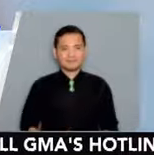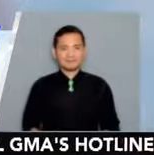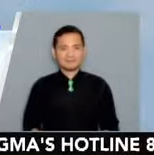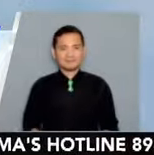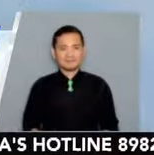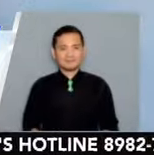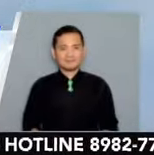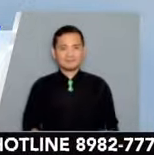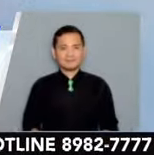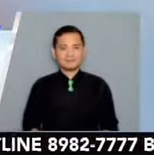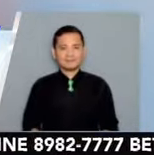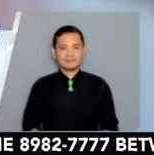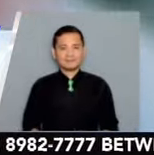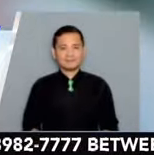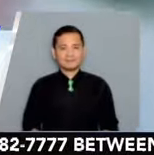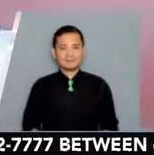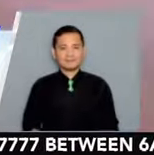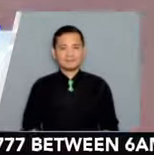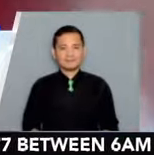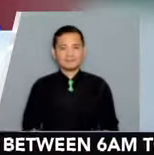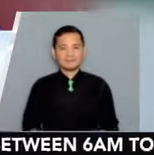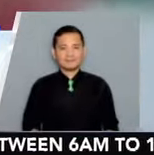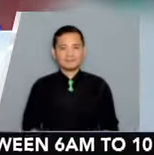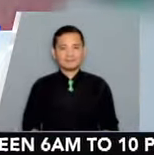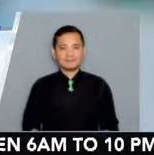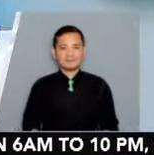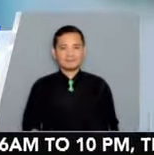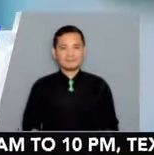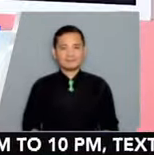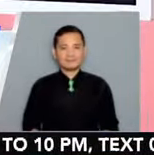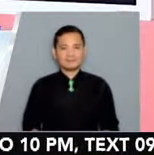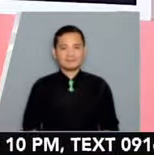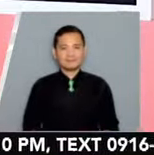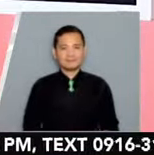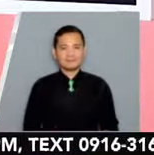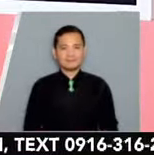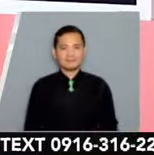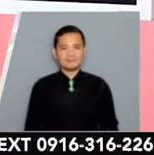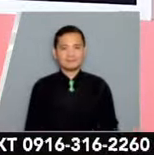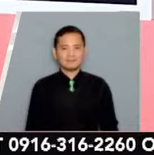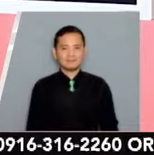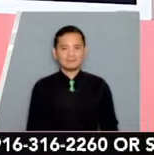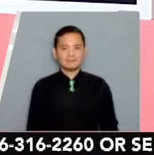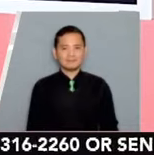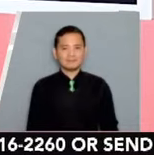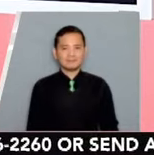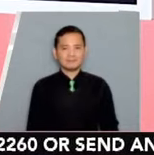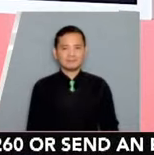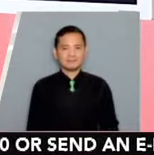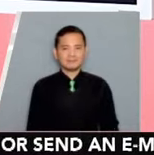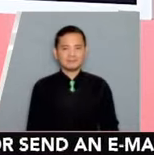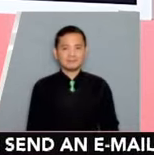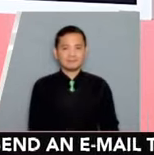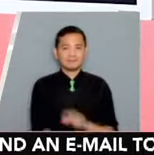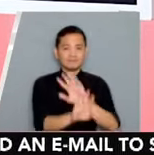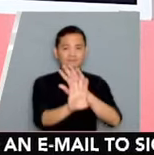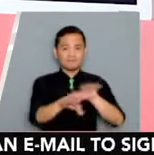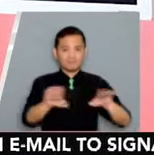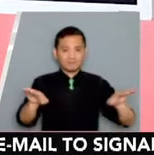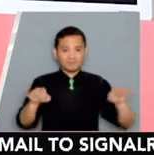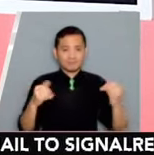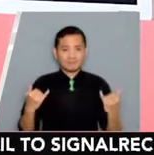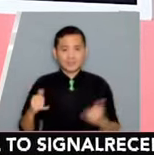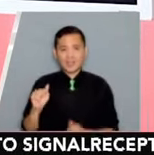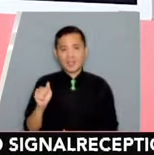Huh? Mga Kapuso, ngayon pong Abril, mayroon tayong